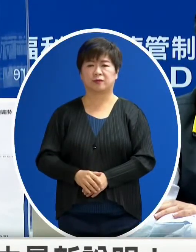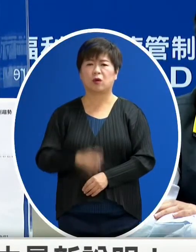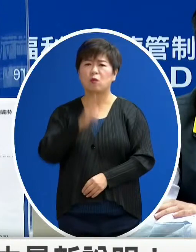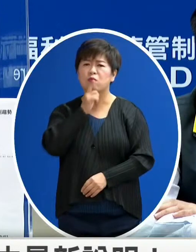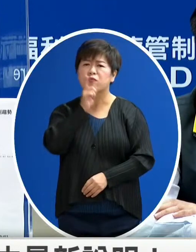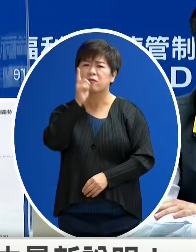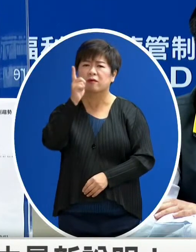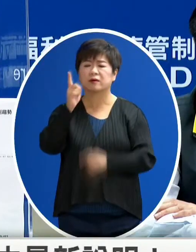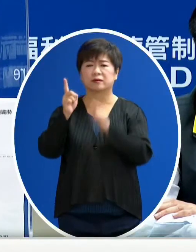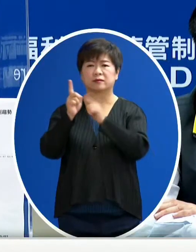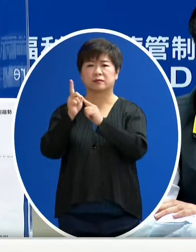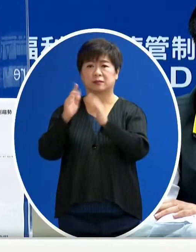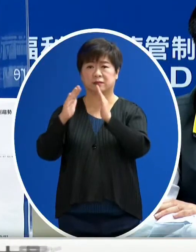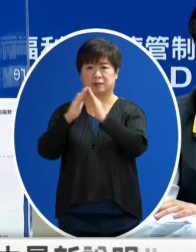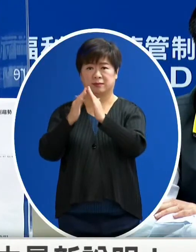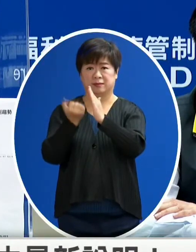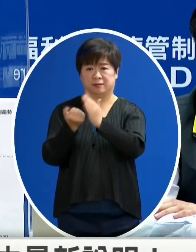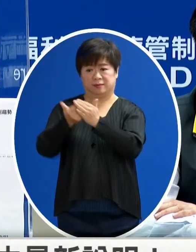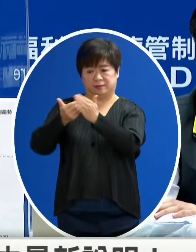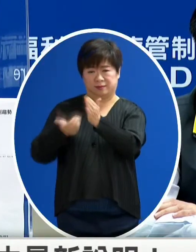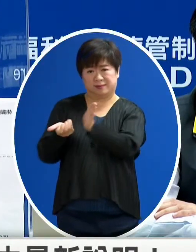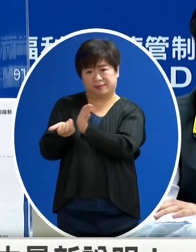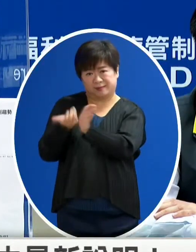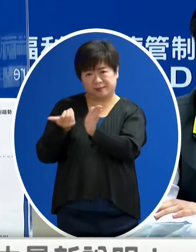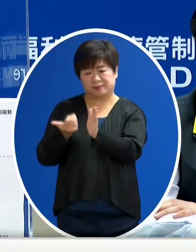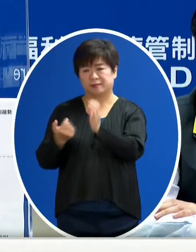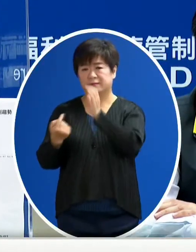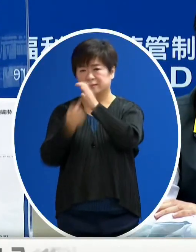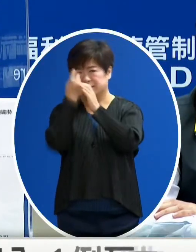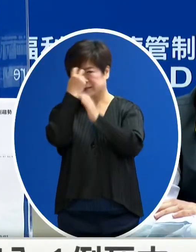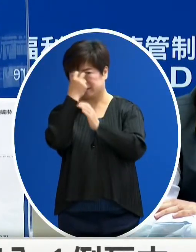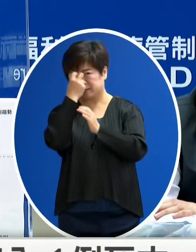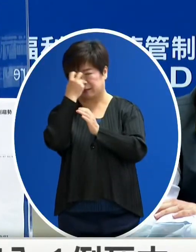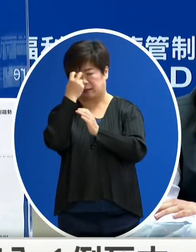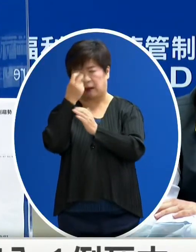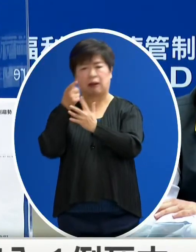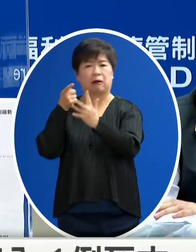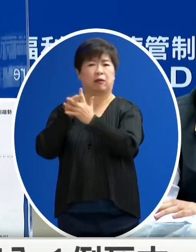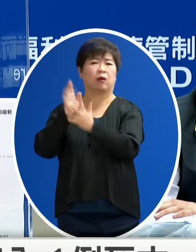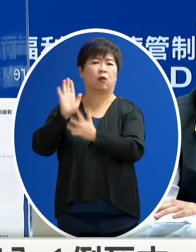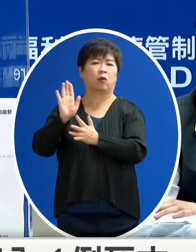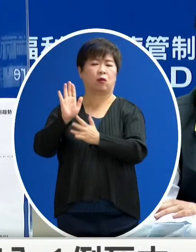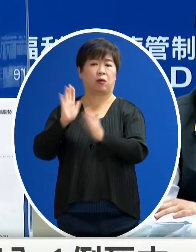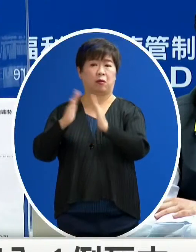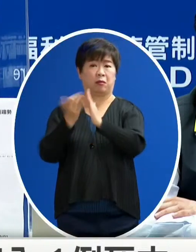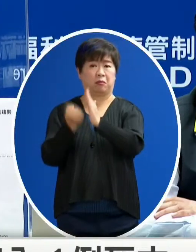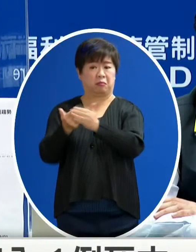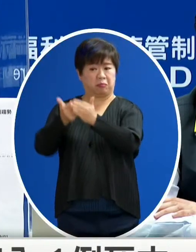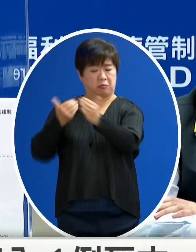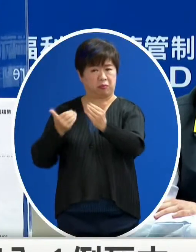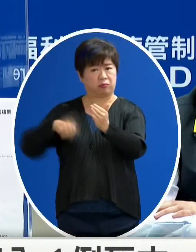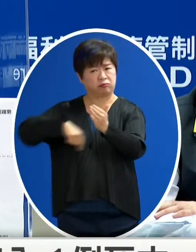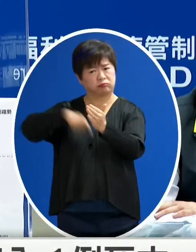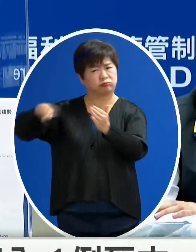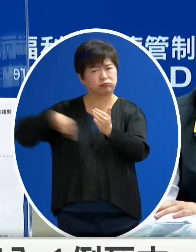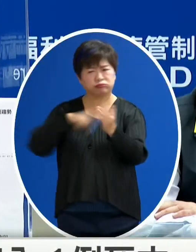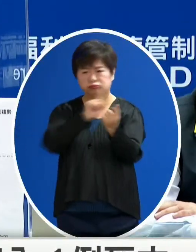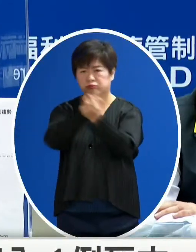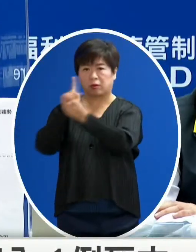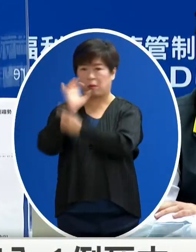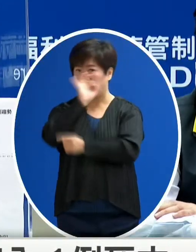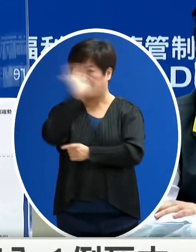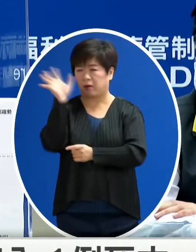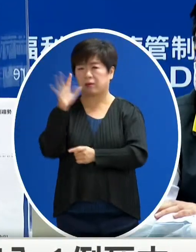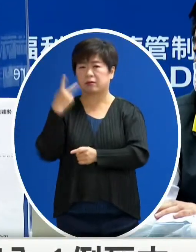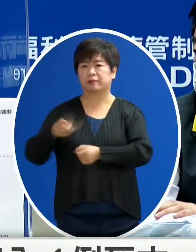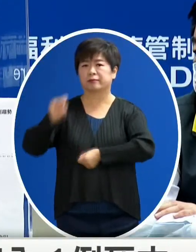它是一个解隔前的裁剪，那他确诊，那隔离期间没有跟其他人接触哈，所